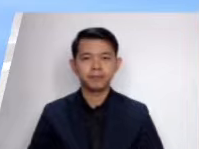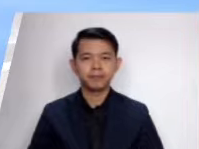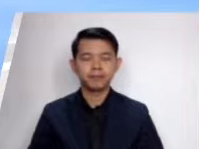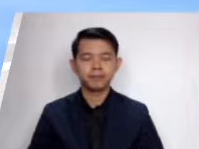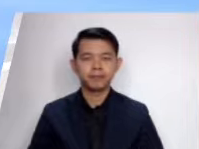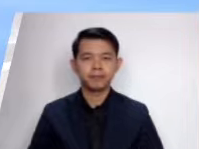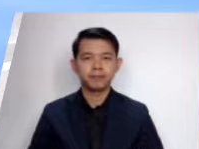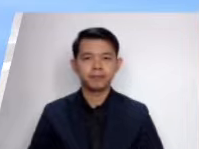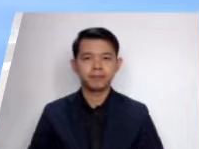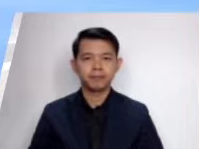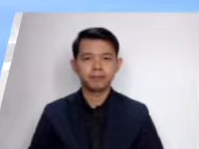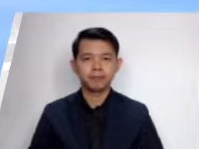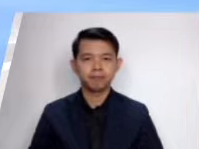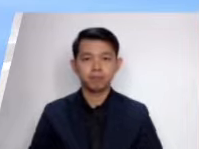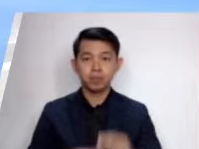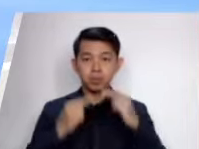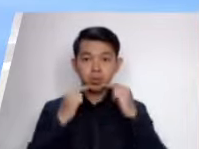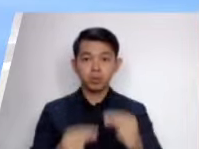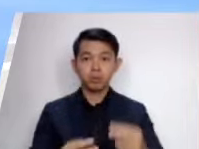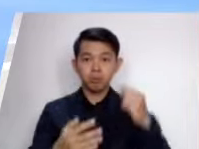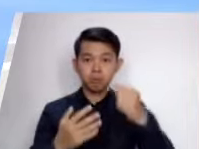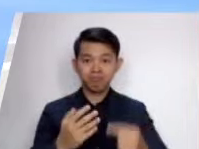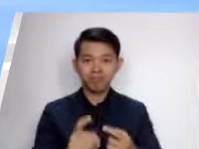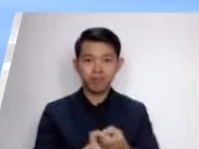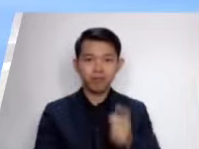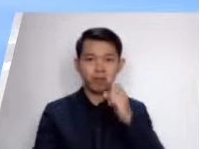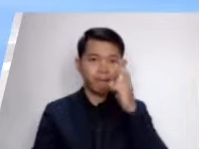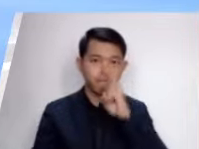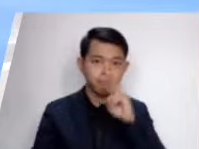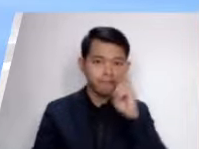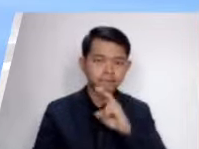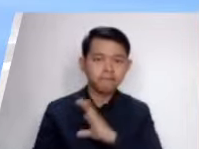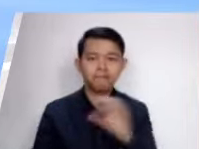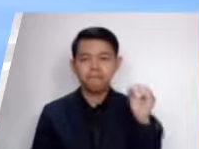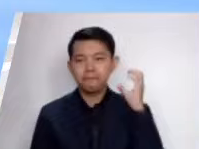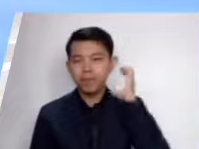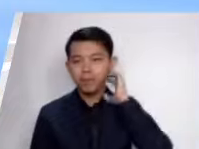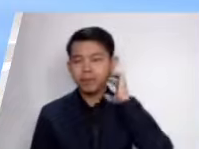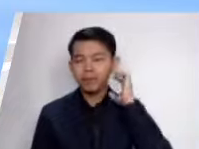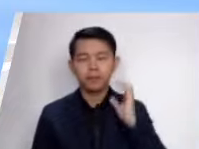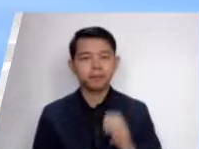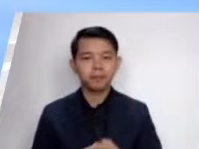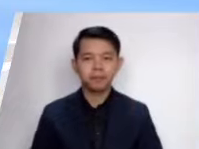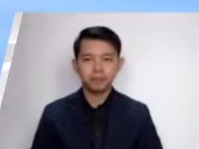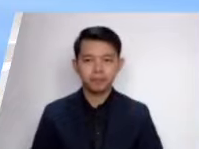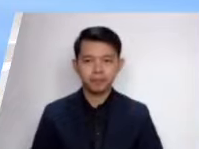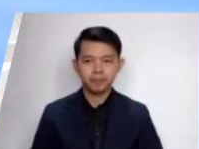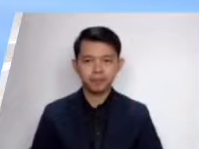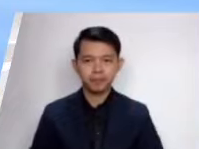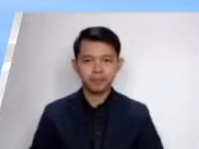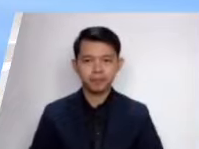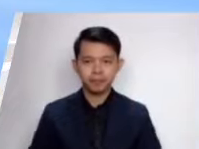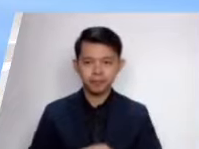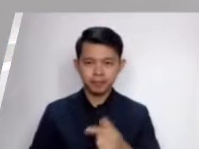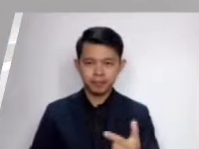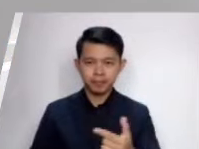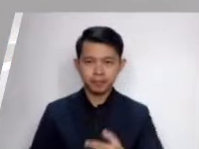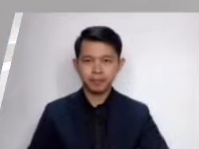Alamin na natin ang mga balita mula sa Visayas at Mindanao. Kasama natin si Sarah Hilomen Velasco. Sarah?